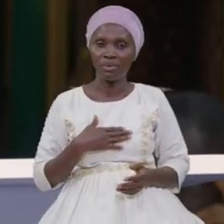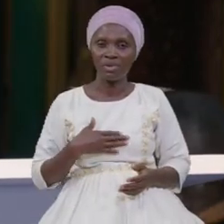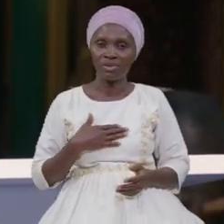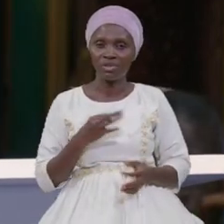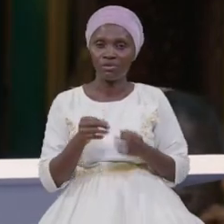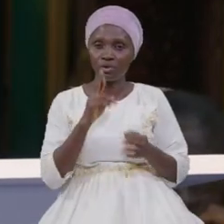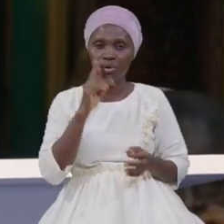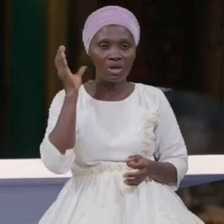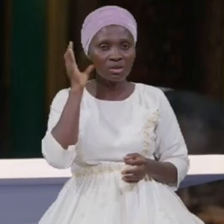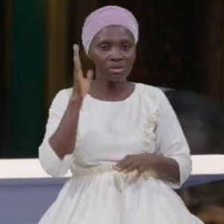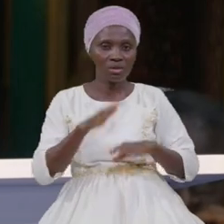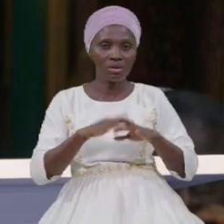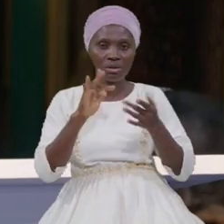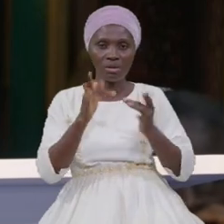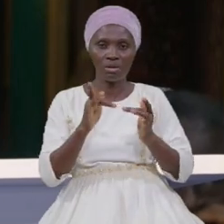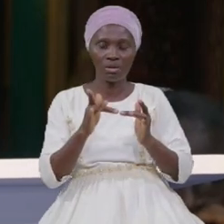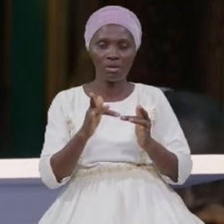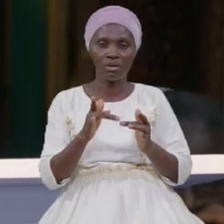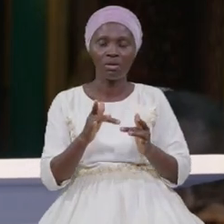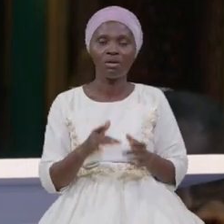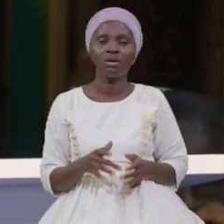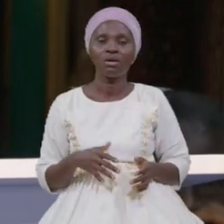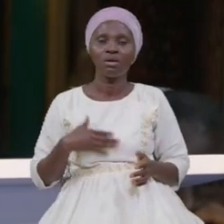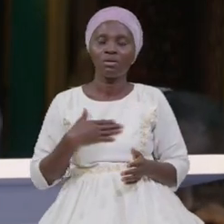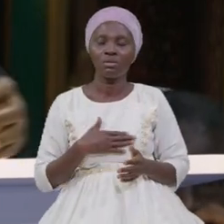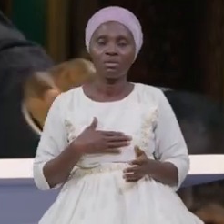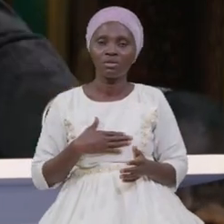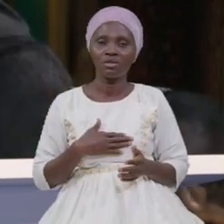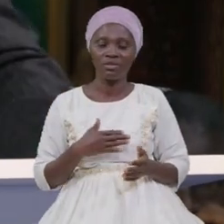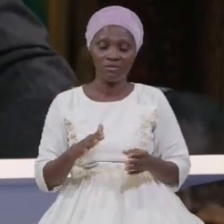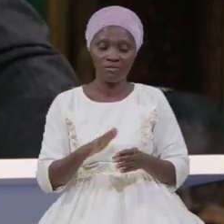Et remplissez le formulaire.